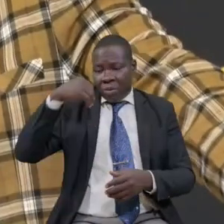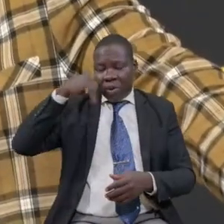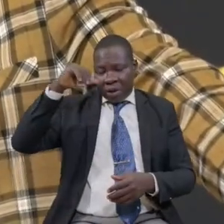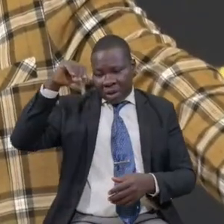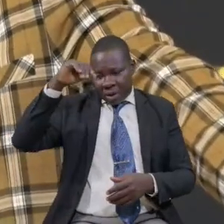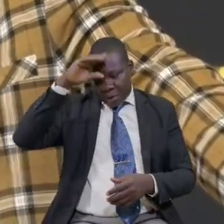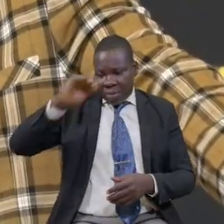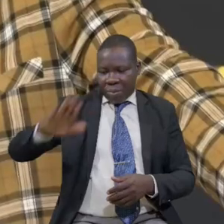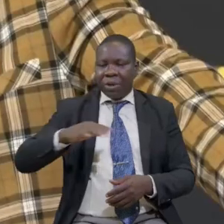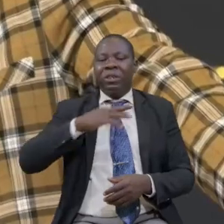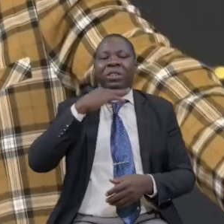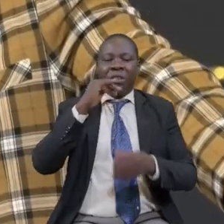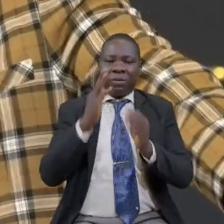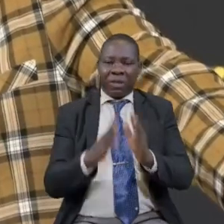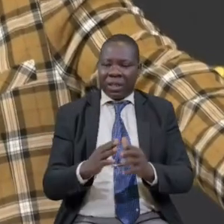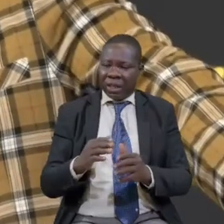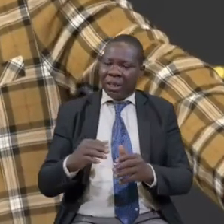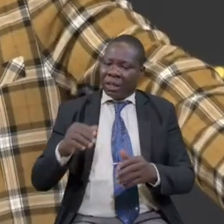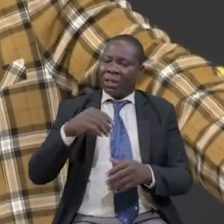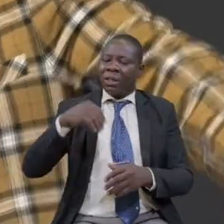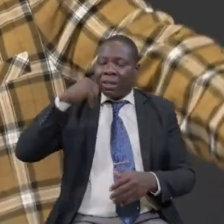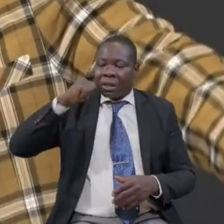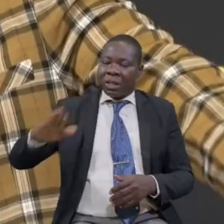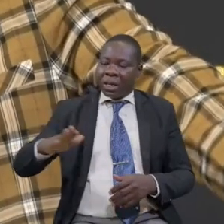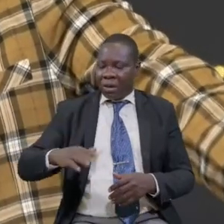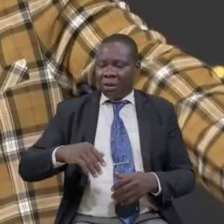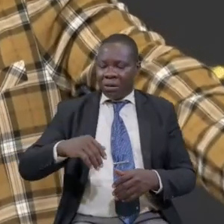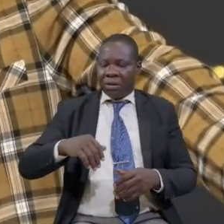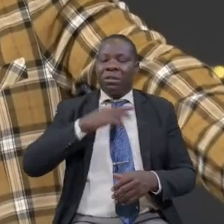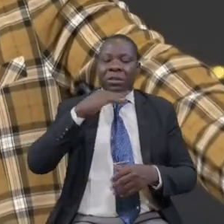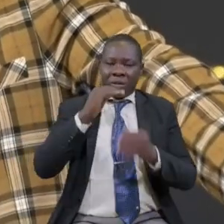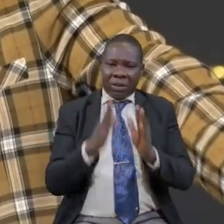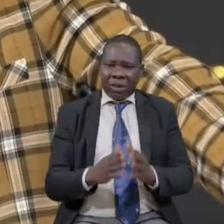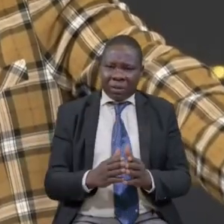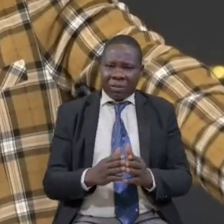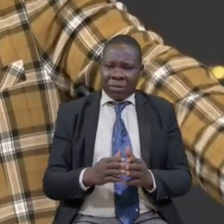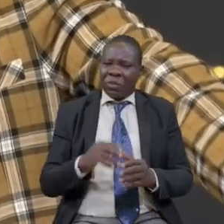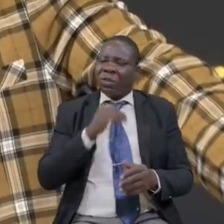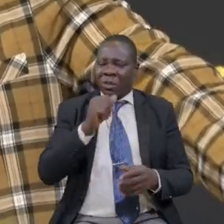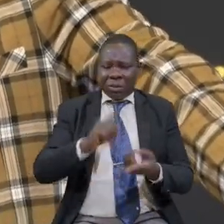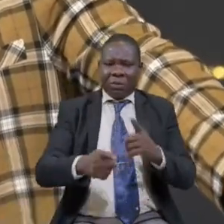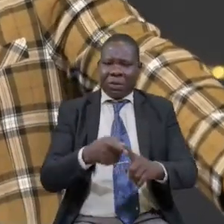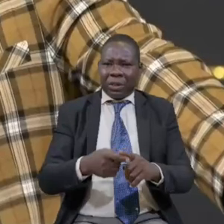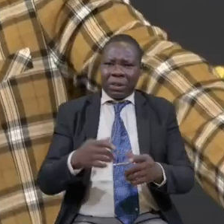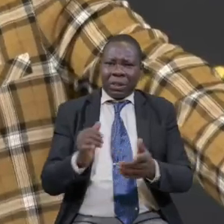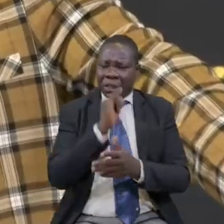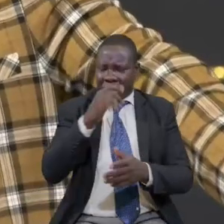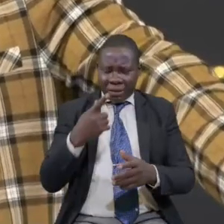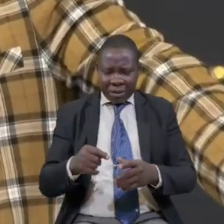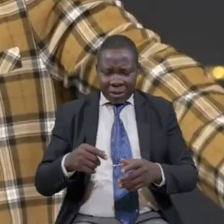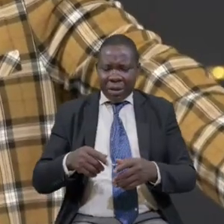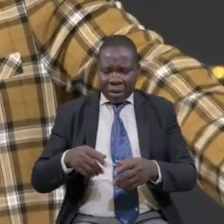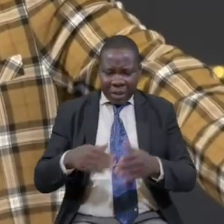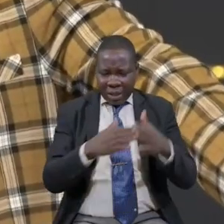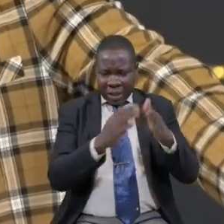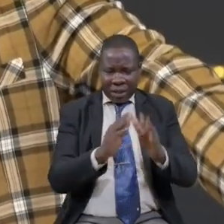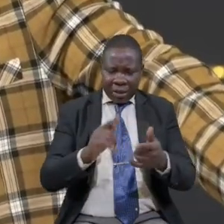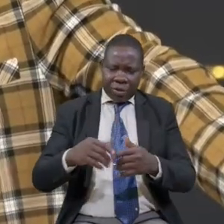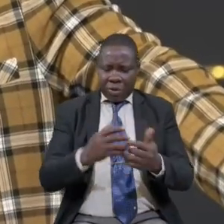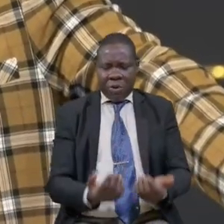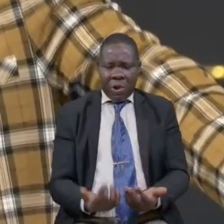la souillure de la fille, que non, que c'est une copine. Non, non, non, non, ça ce n'est pas une amie. Ça